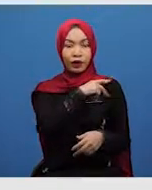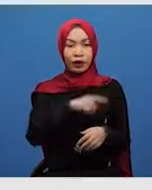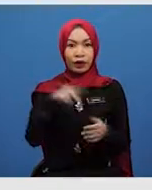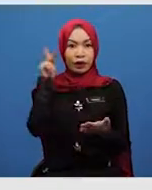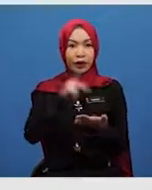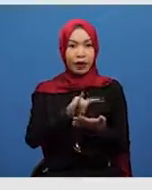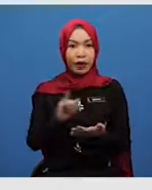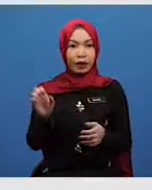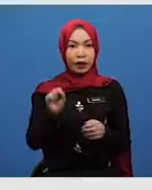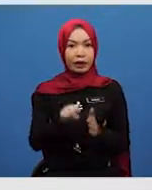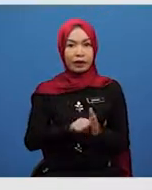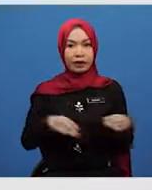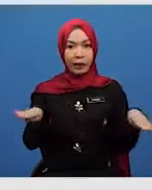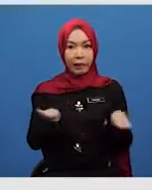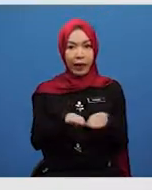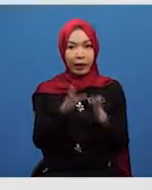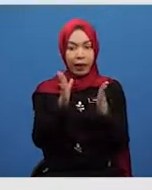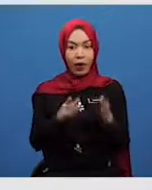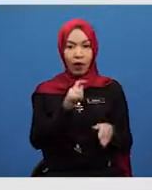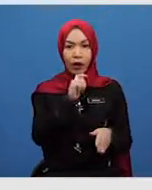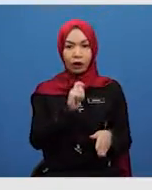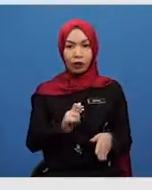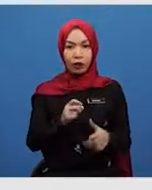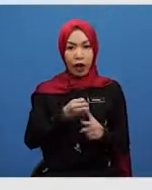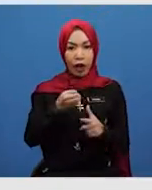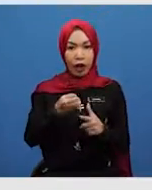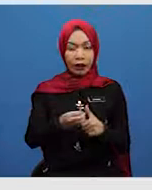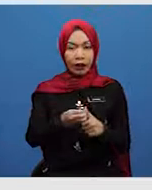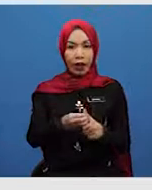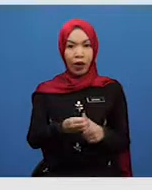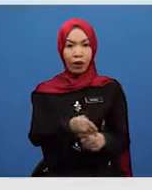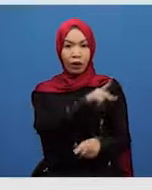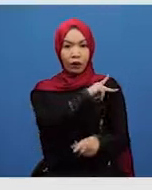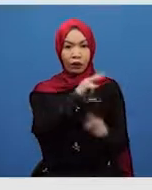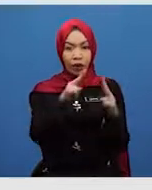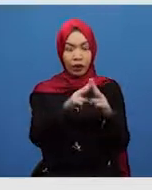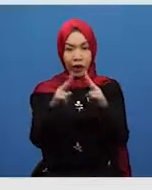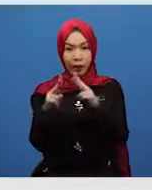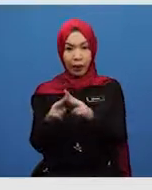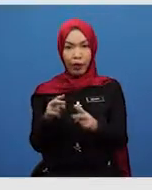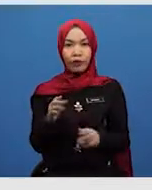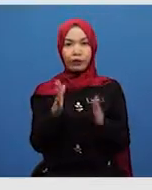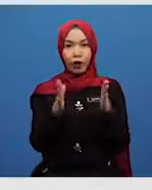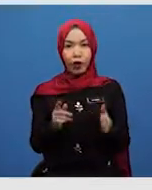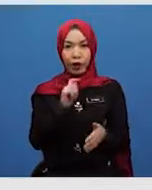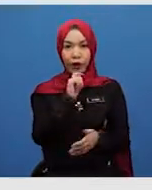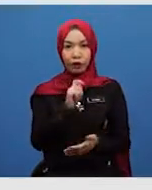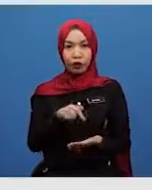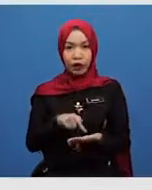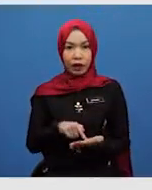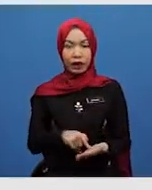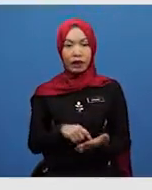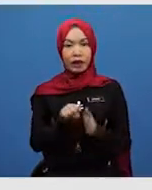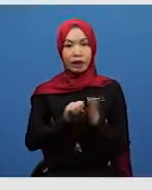orangtua atau ketua kampung orang tua akan berperanan sebagai pemimpin utama